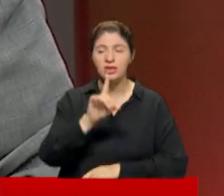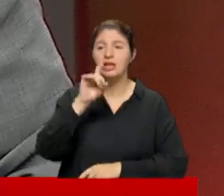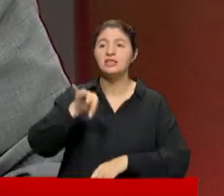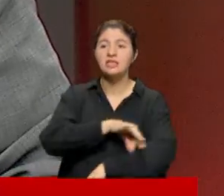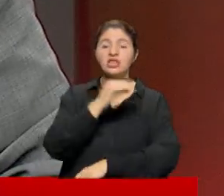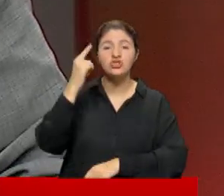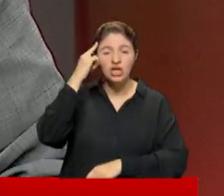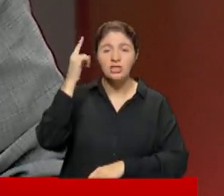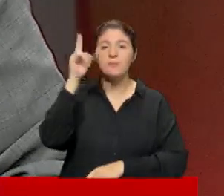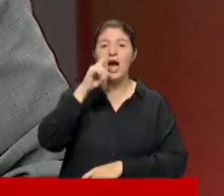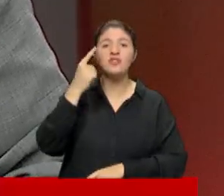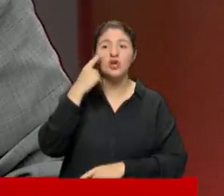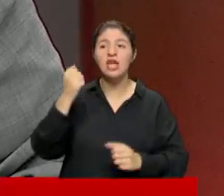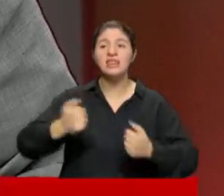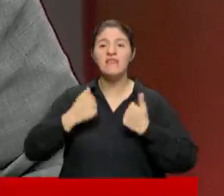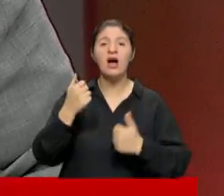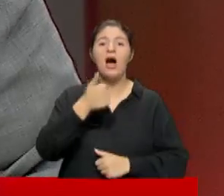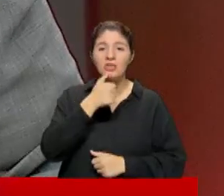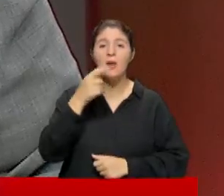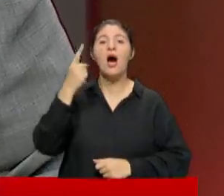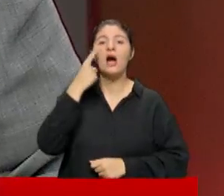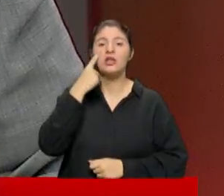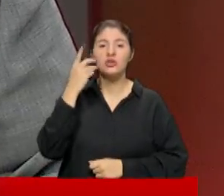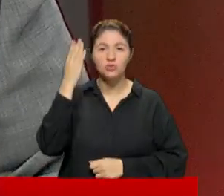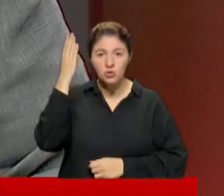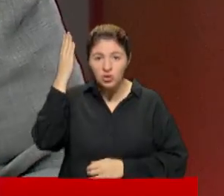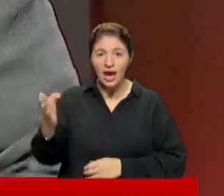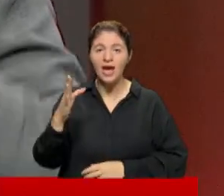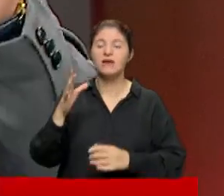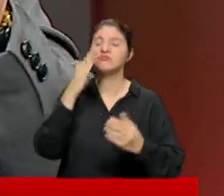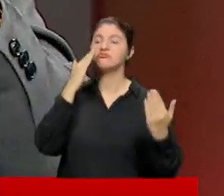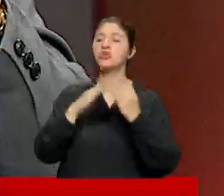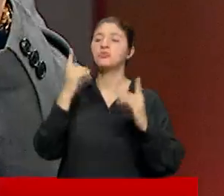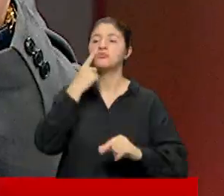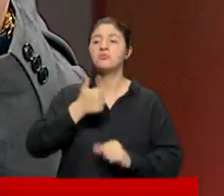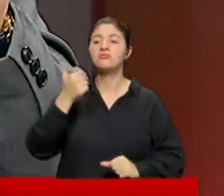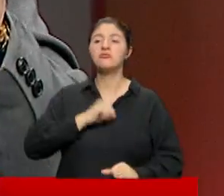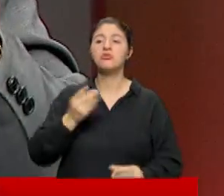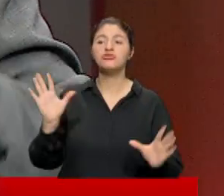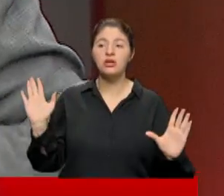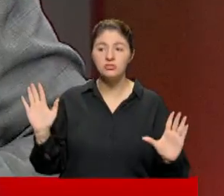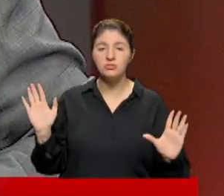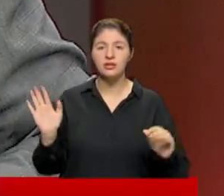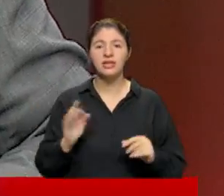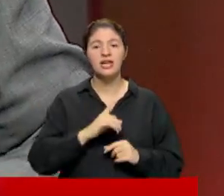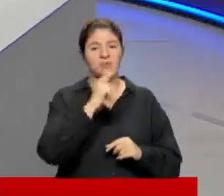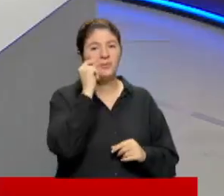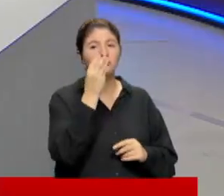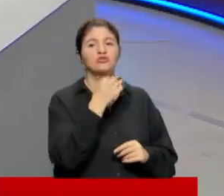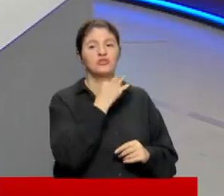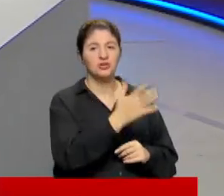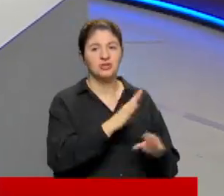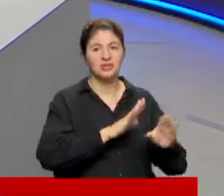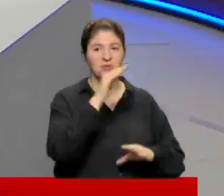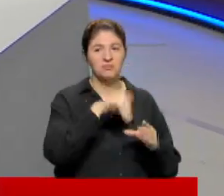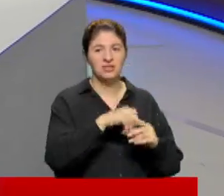Saçlı Mavi Gözlü Dev Adam Mustafa Kemal Atatürk'e yakışır bir cumhurbaşkanı adayı olacak Cemal enginyurt Çok teşekkür ederiz